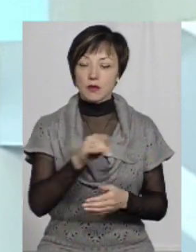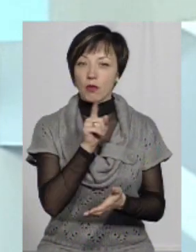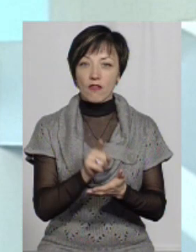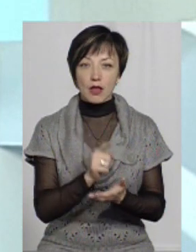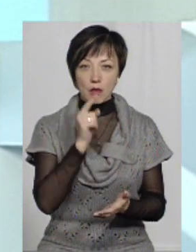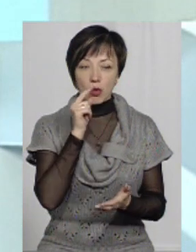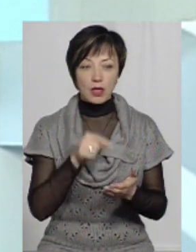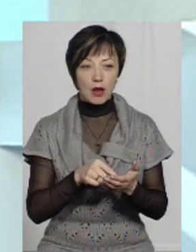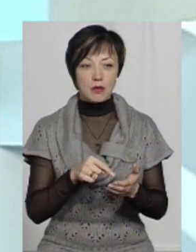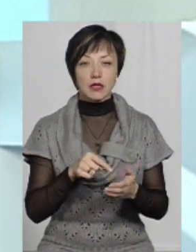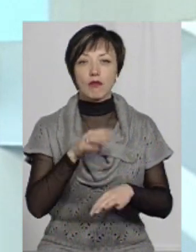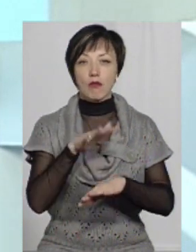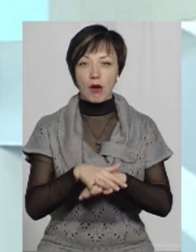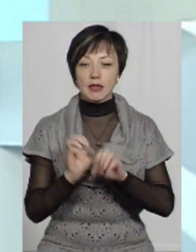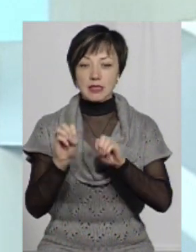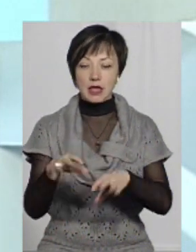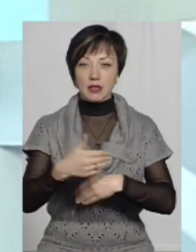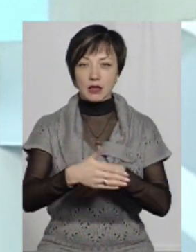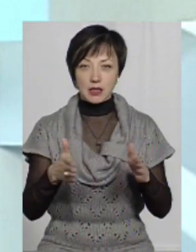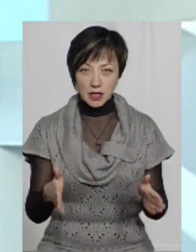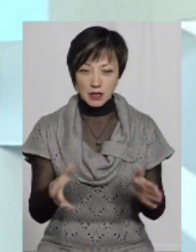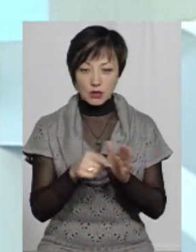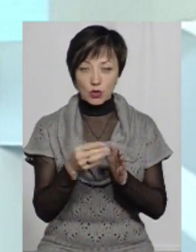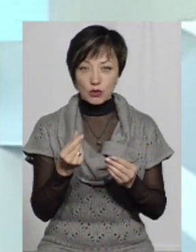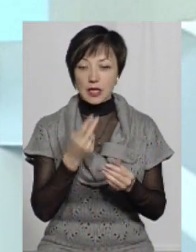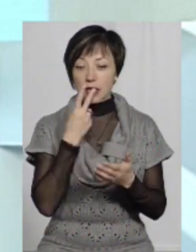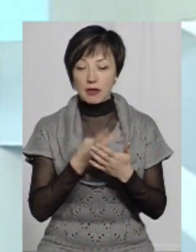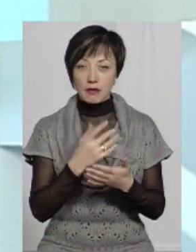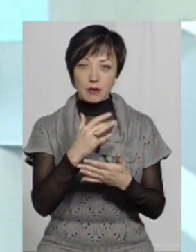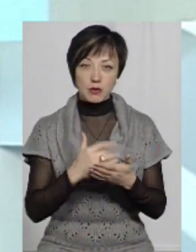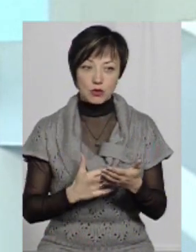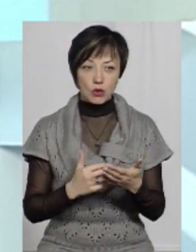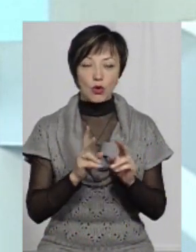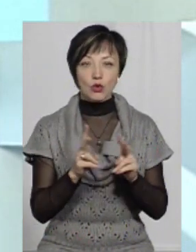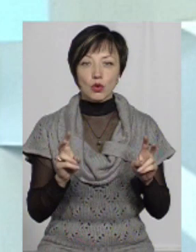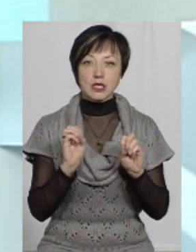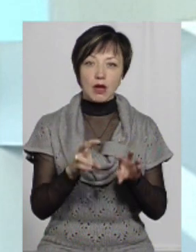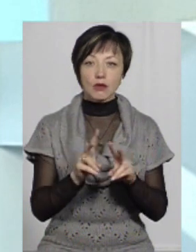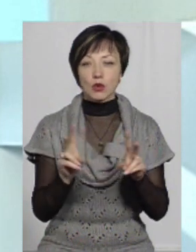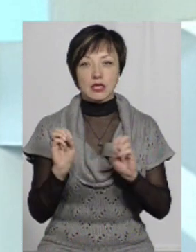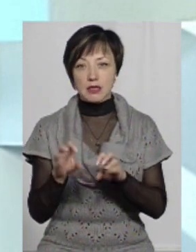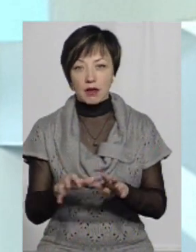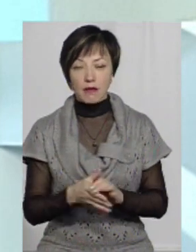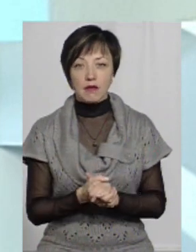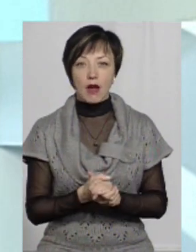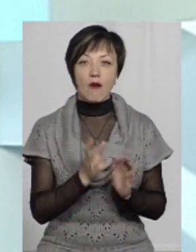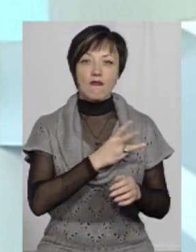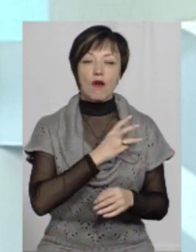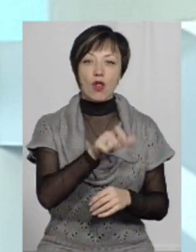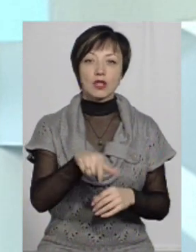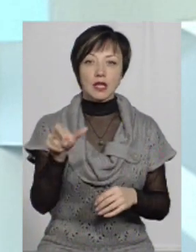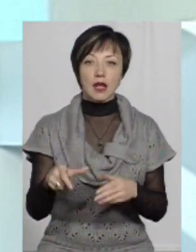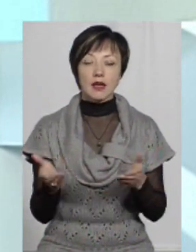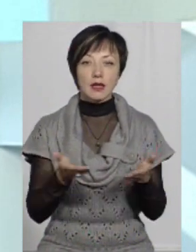повинні потрапити в банк, здати ці скриньки. Таким чином ми дивимося, там, хто здав, хто не здав. Волонтери,